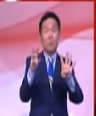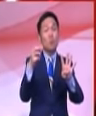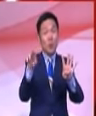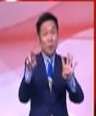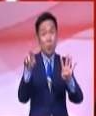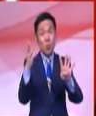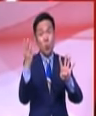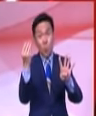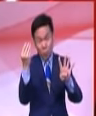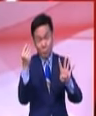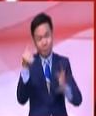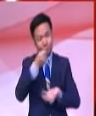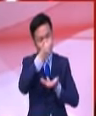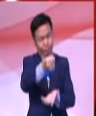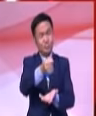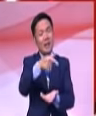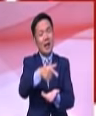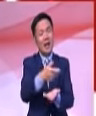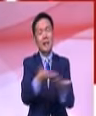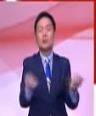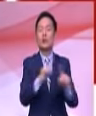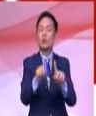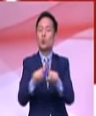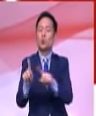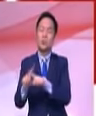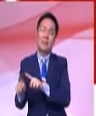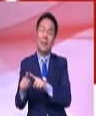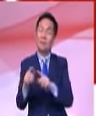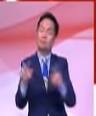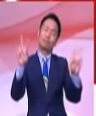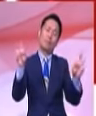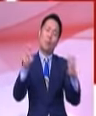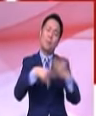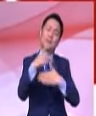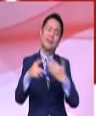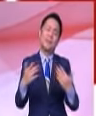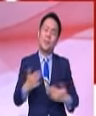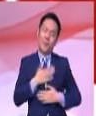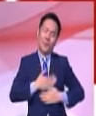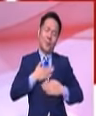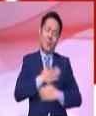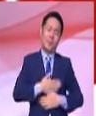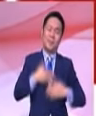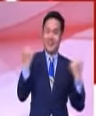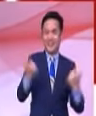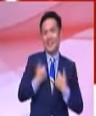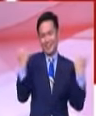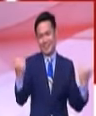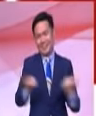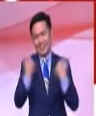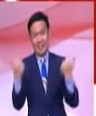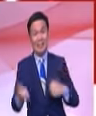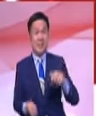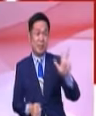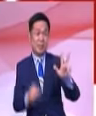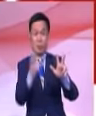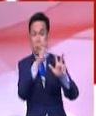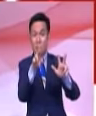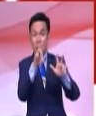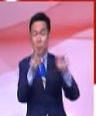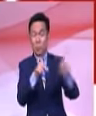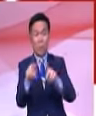RM456,000 yang akan disalurkan menerusi program Seronok Beraya. Ia menyasarkan kira-kira 3,100 penerima